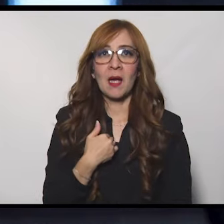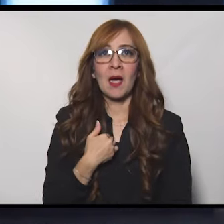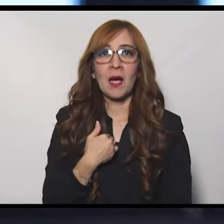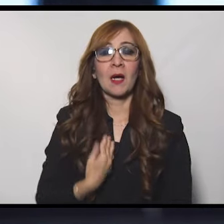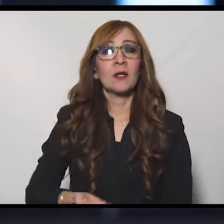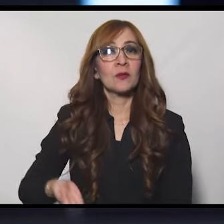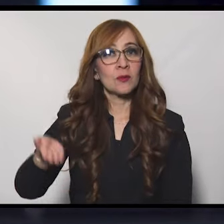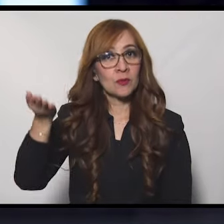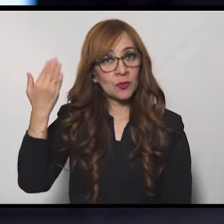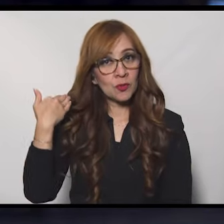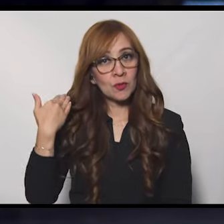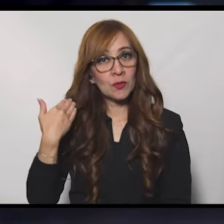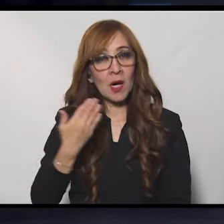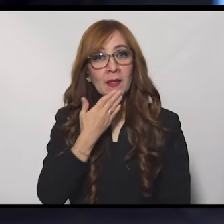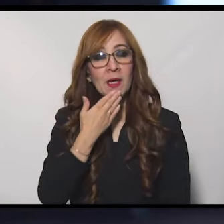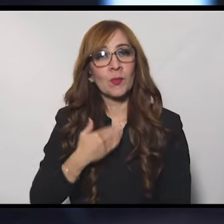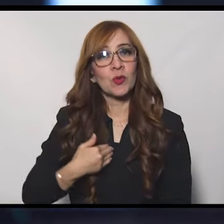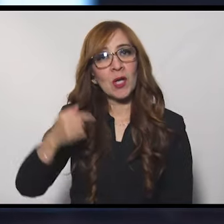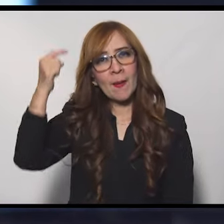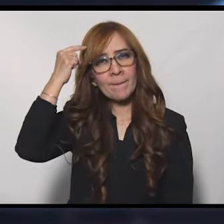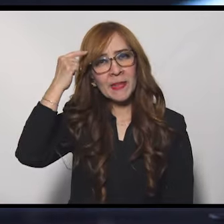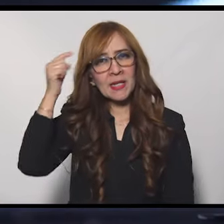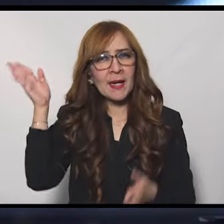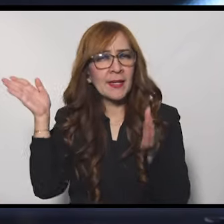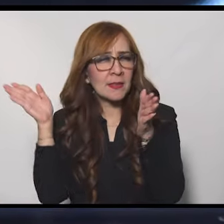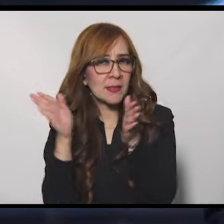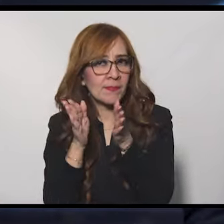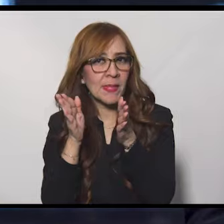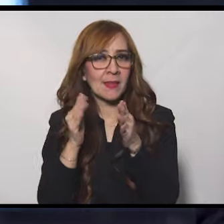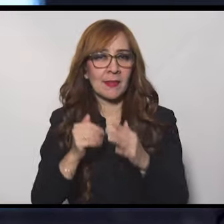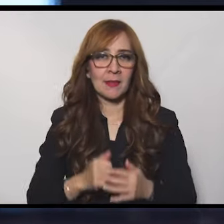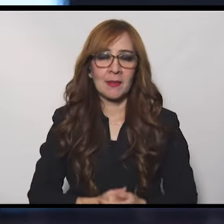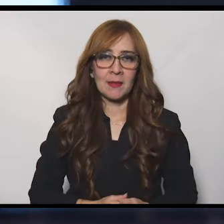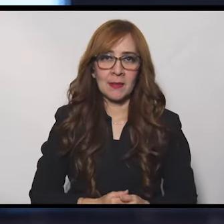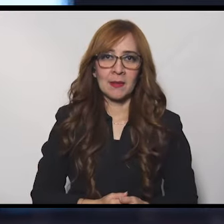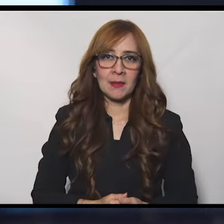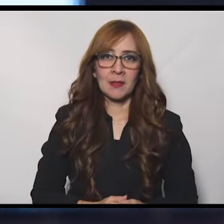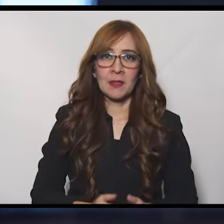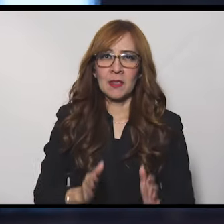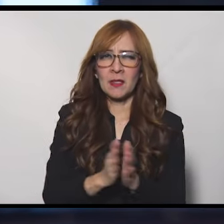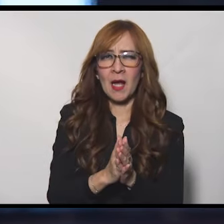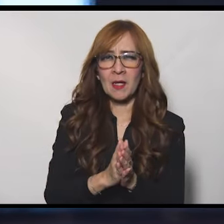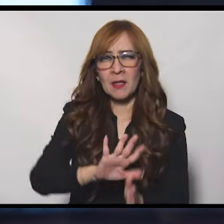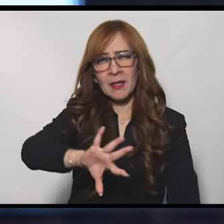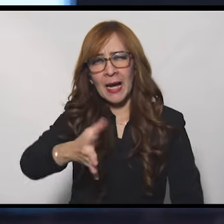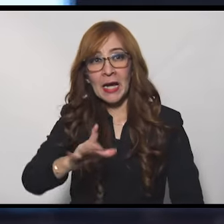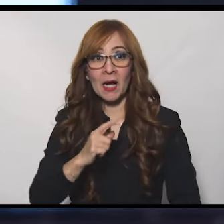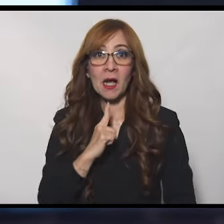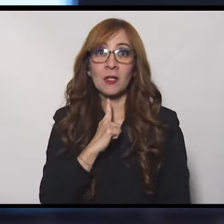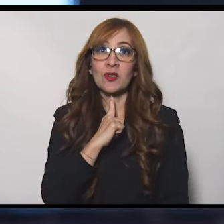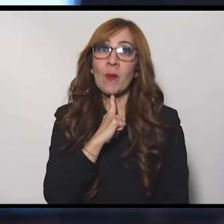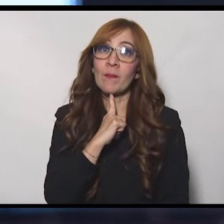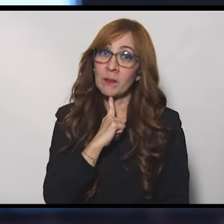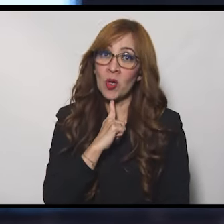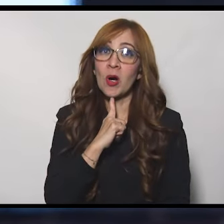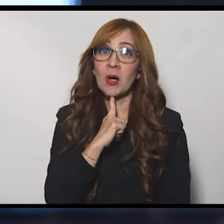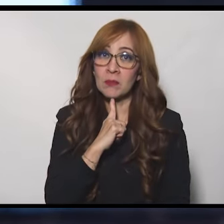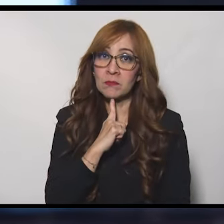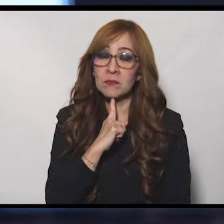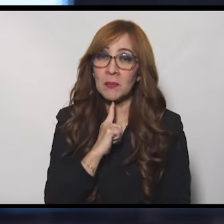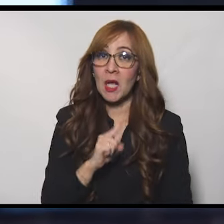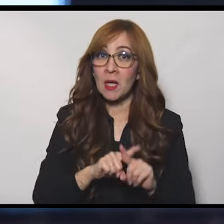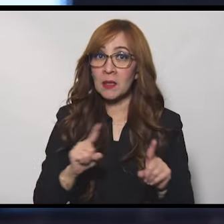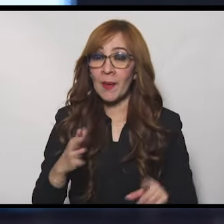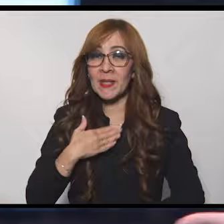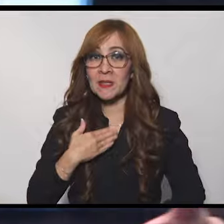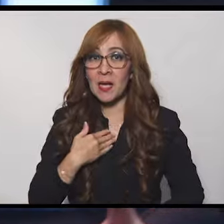Yang dulunya hanya memiliki pemikiran yang sempit, bahkan sombong dengan kondisinya saya. Tapi